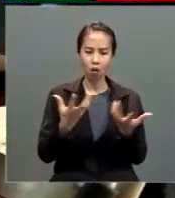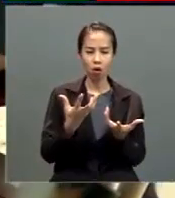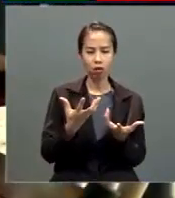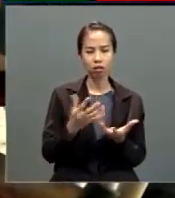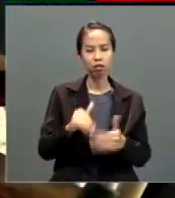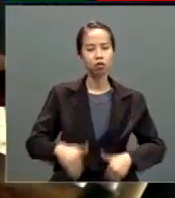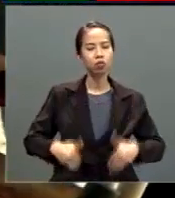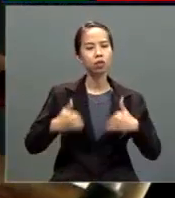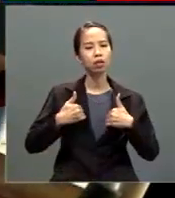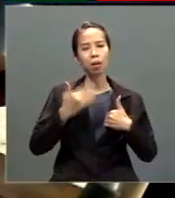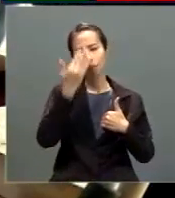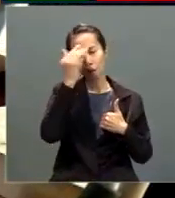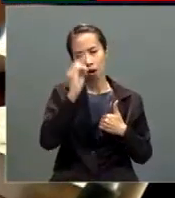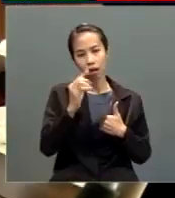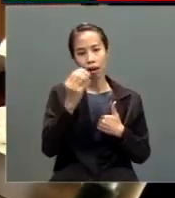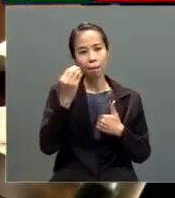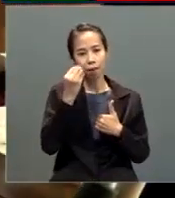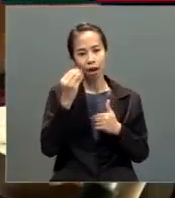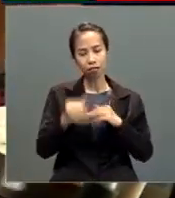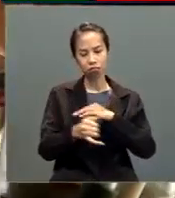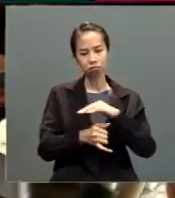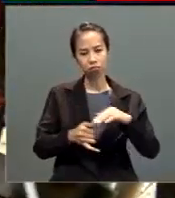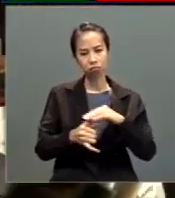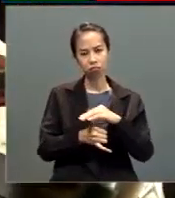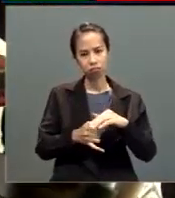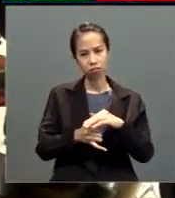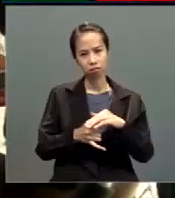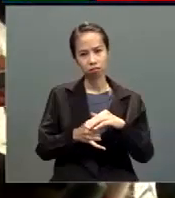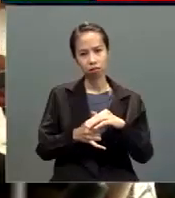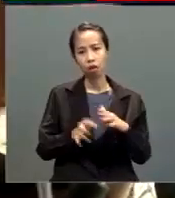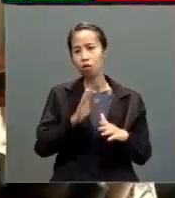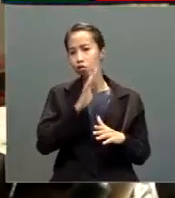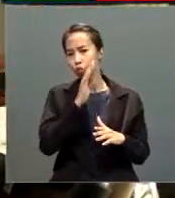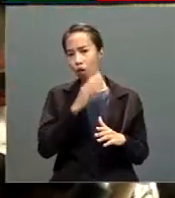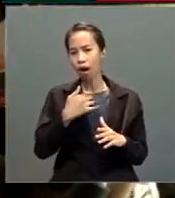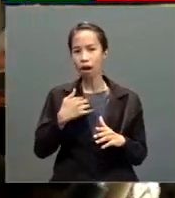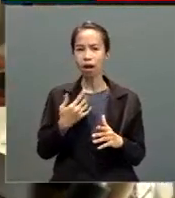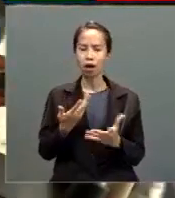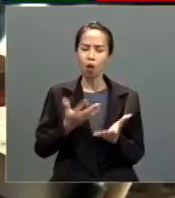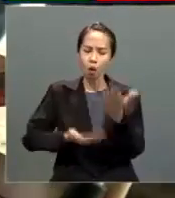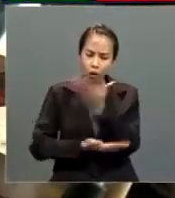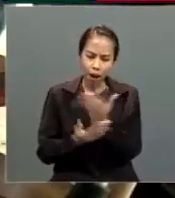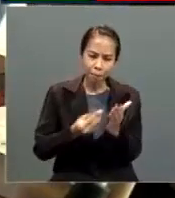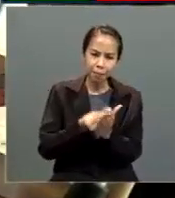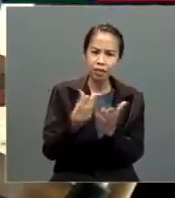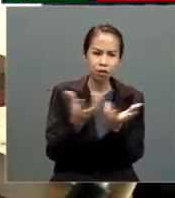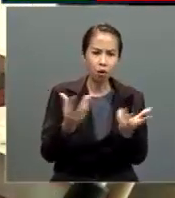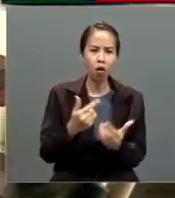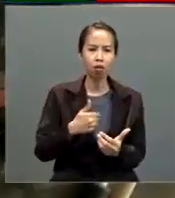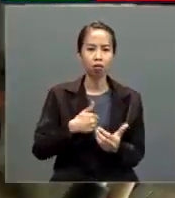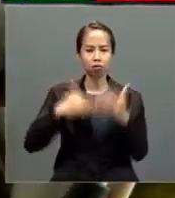ขาอยู่บ้านเนี่ยก็ต้องการเข้าถึงพวกสินค้าพวกนี้ก็เหมือนกันครับว่าเราซื้อไม่เขาทันเข